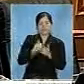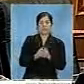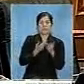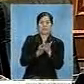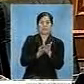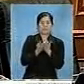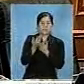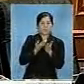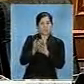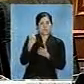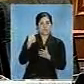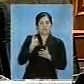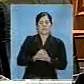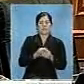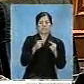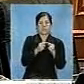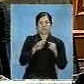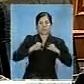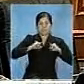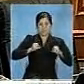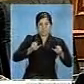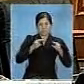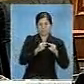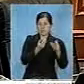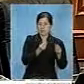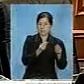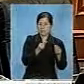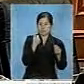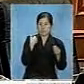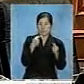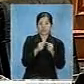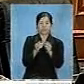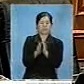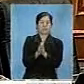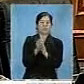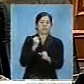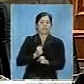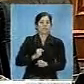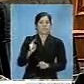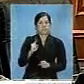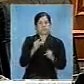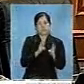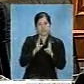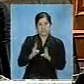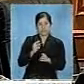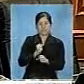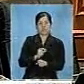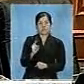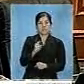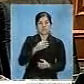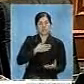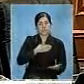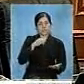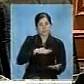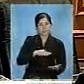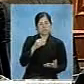ผู้ที่เป็นเจ้าของที่ดินที่อยู่อาศัยเองจำนวนหนึ่งเราจะทำอย่างไรกับเขาเราแน่ใจไหมครับว่าค